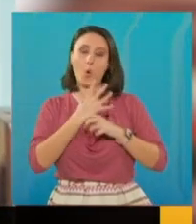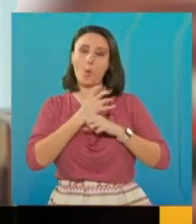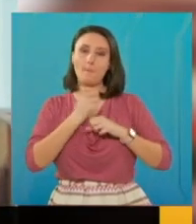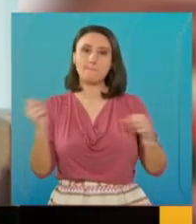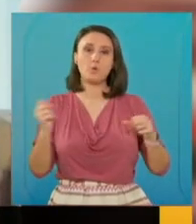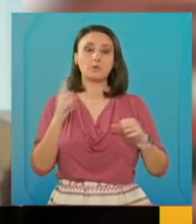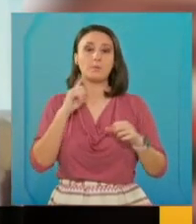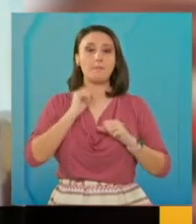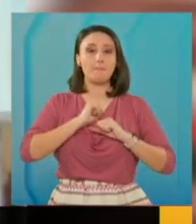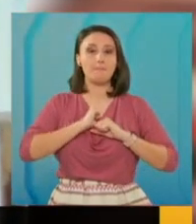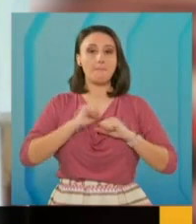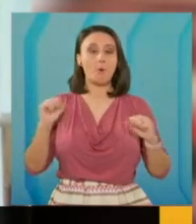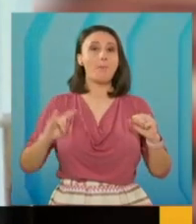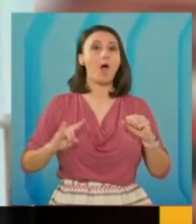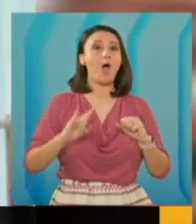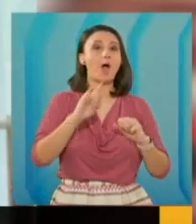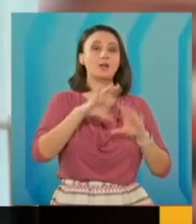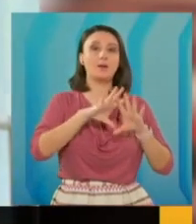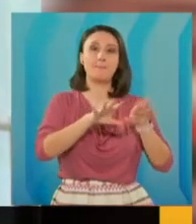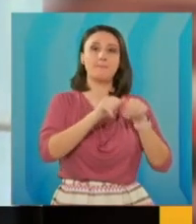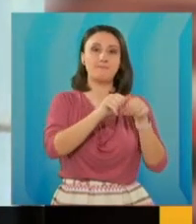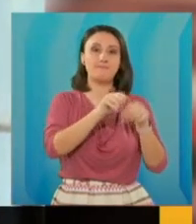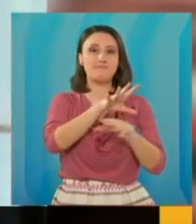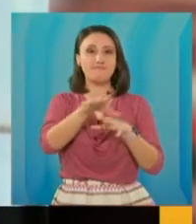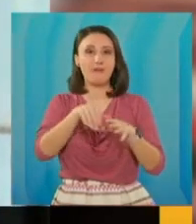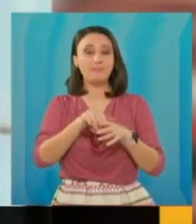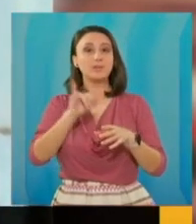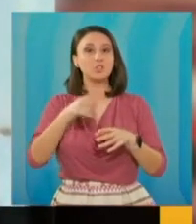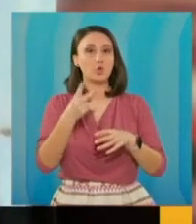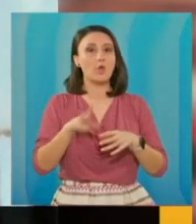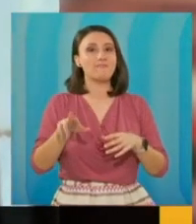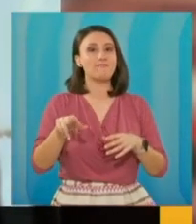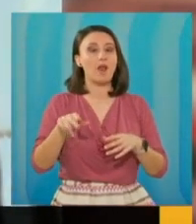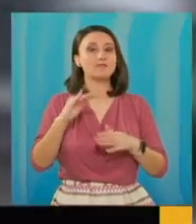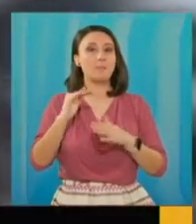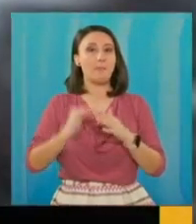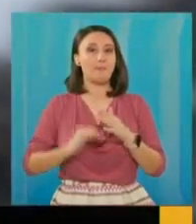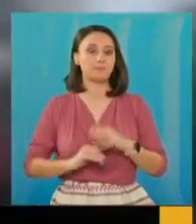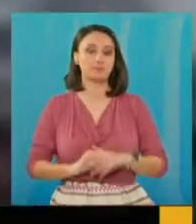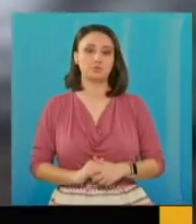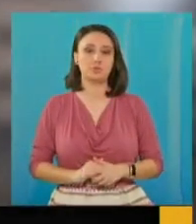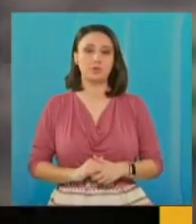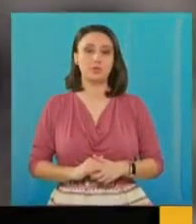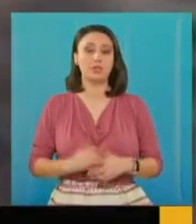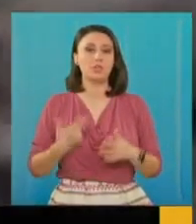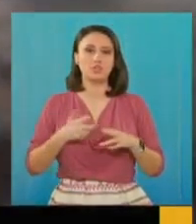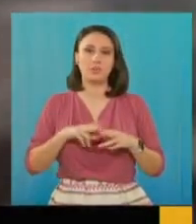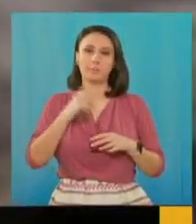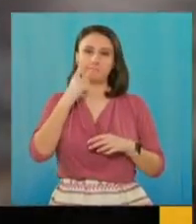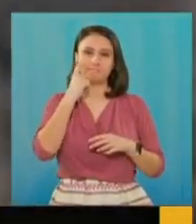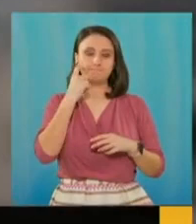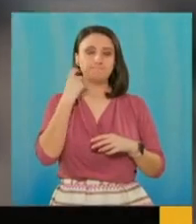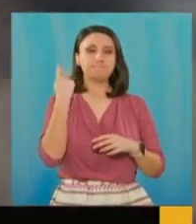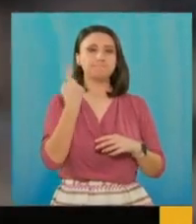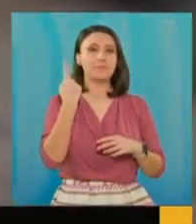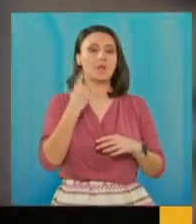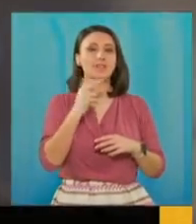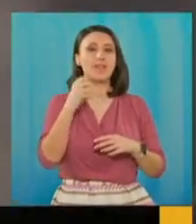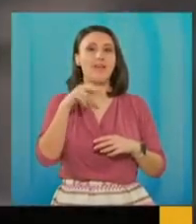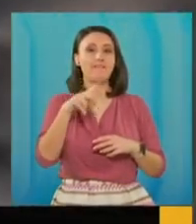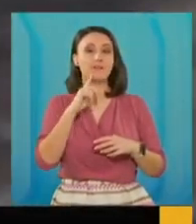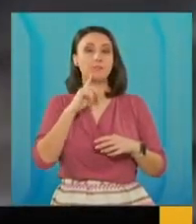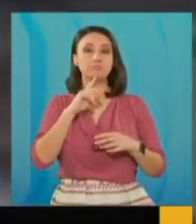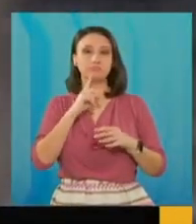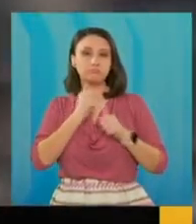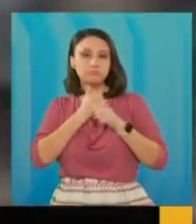aerian alături de toată familia, inclusiv 2 frați mai mici. Cel mai încercat rămâne orașul Kiev, care este pândit de trupele rusești și